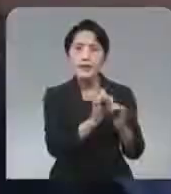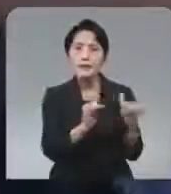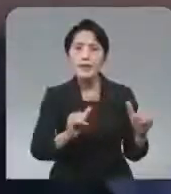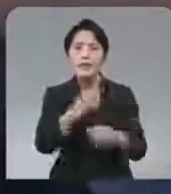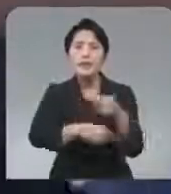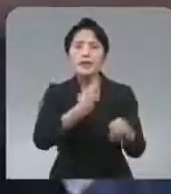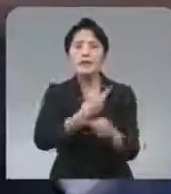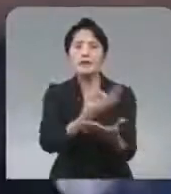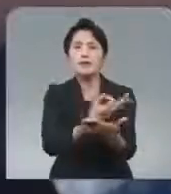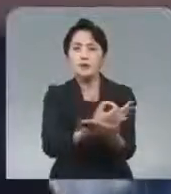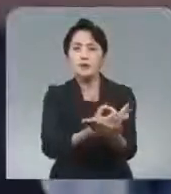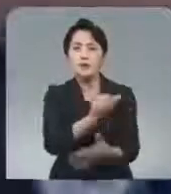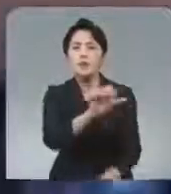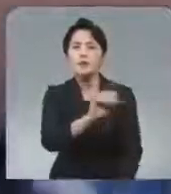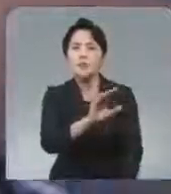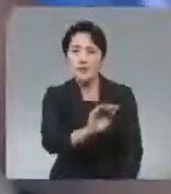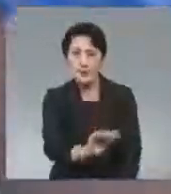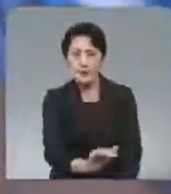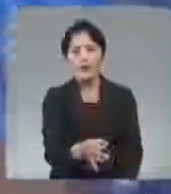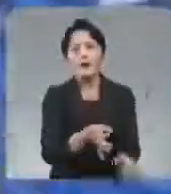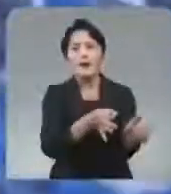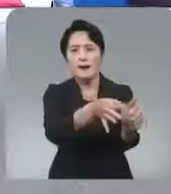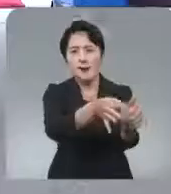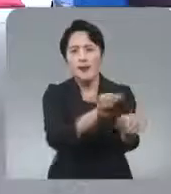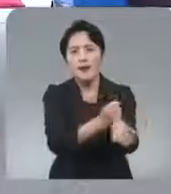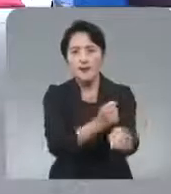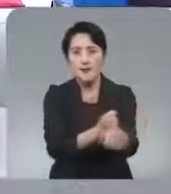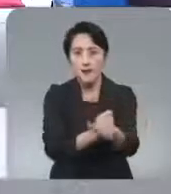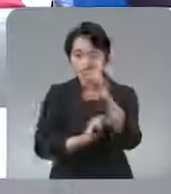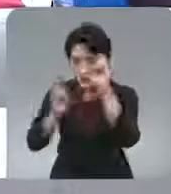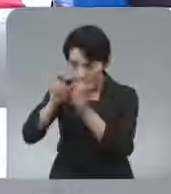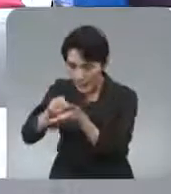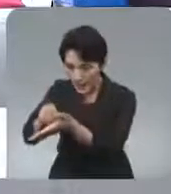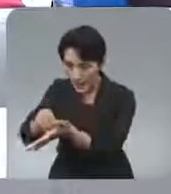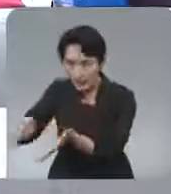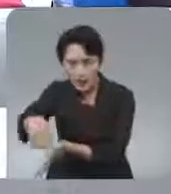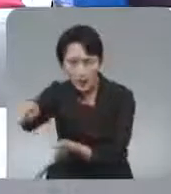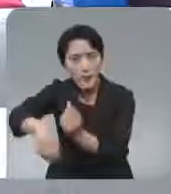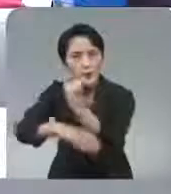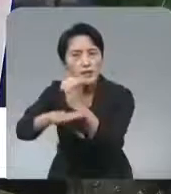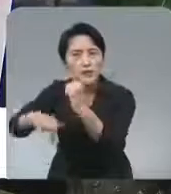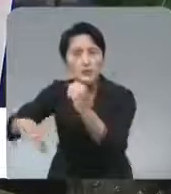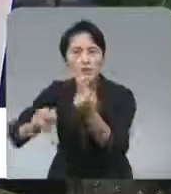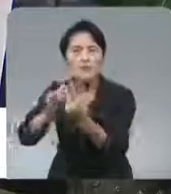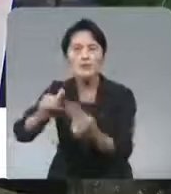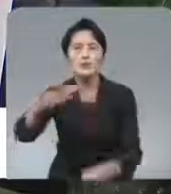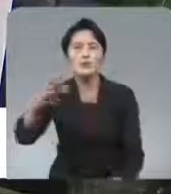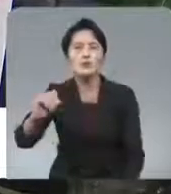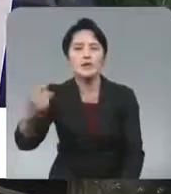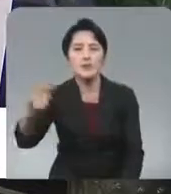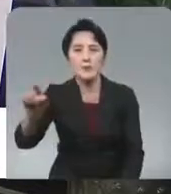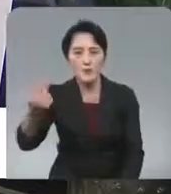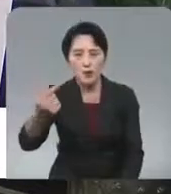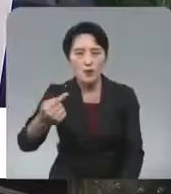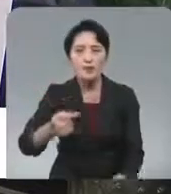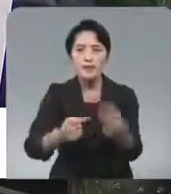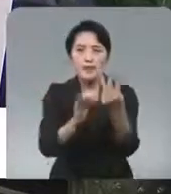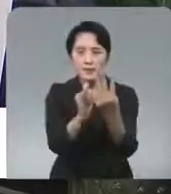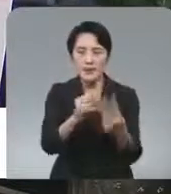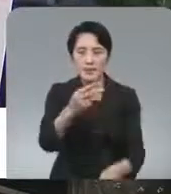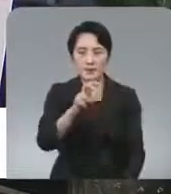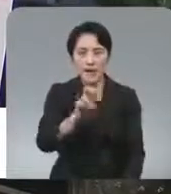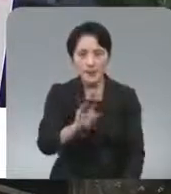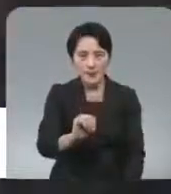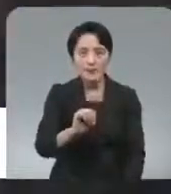高所得者を除く国民のおよそ88%に1人当たり25万ウォンずつ支給されることになりまし